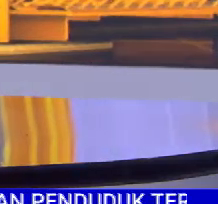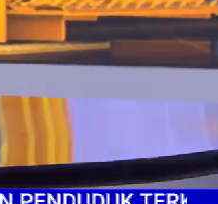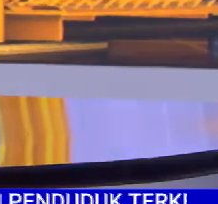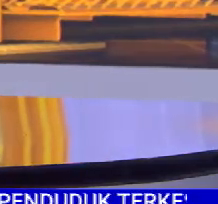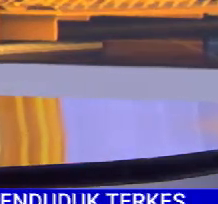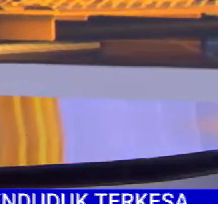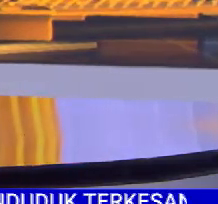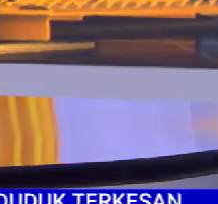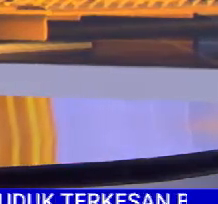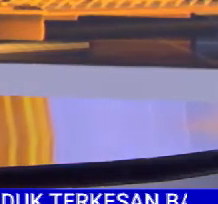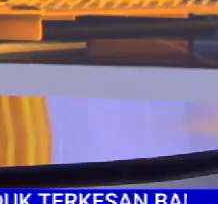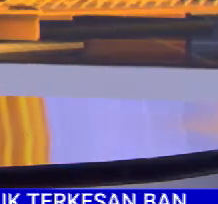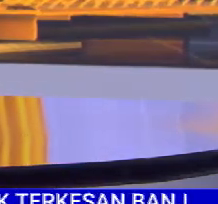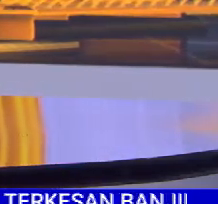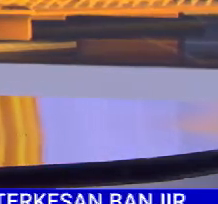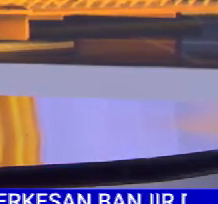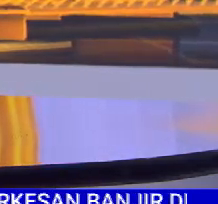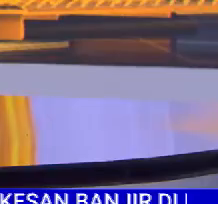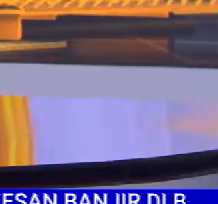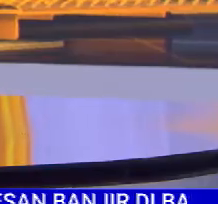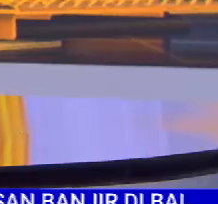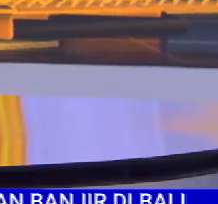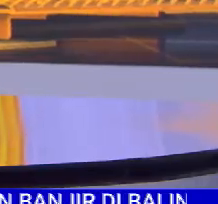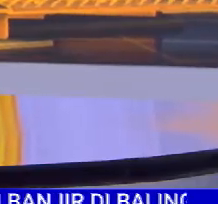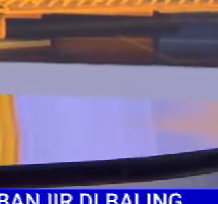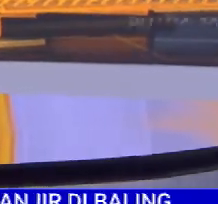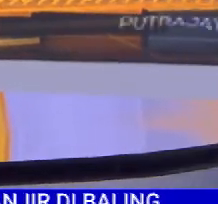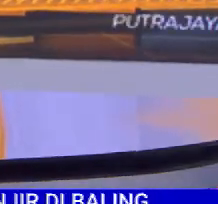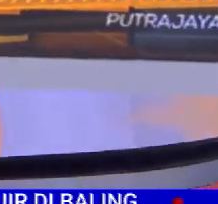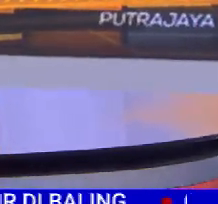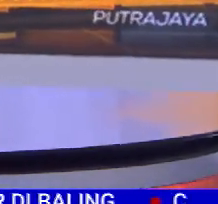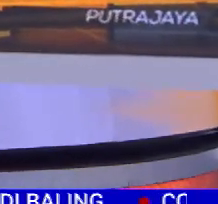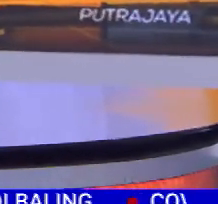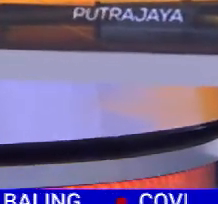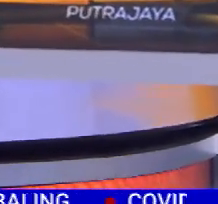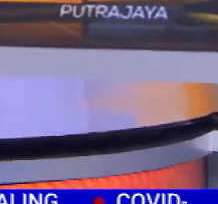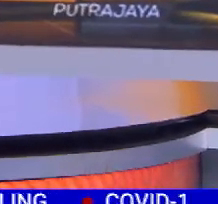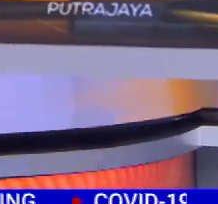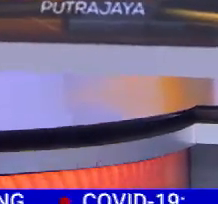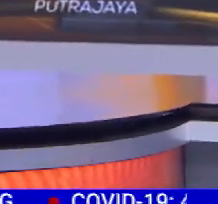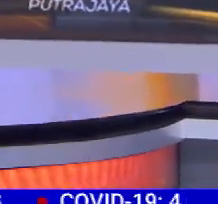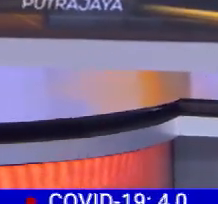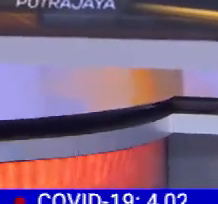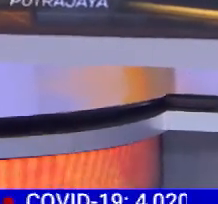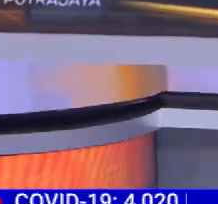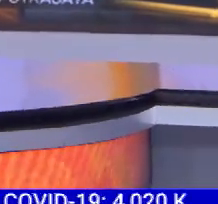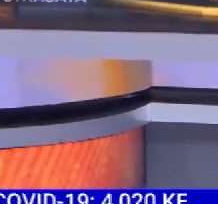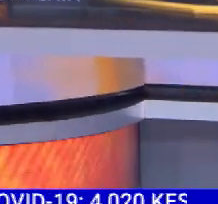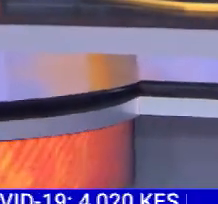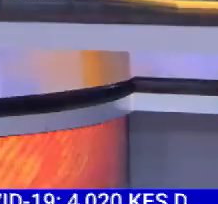berita.rtm.gov.my. Sentiasa patuh SOP ketika musim perayaan ini. Dan itu saya Azamri Hussein. Assalamualaikum dan insya-Allah kita berjumpa lagi.